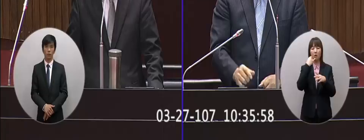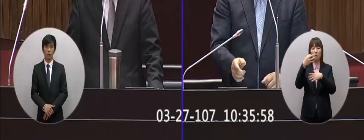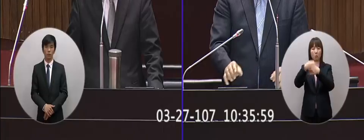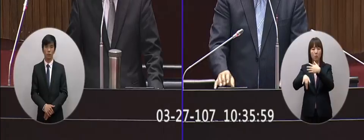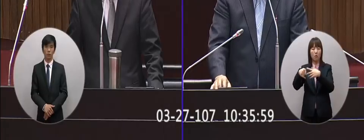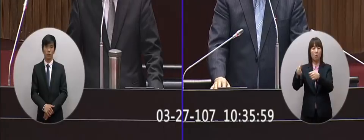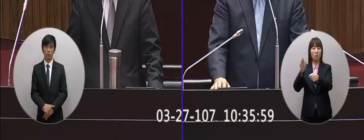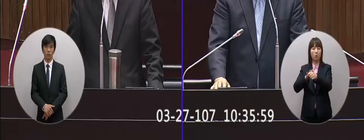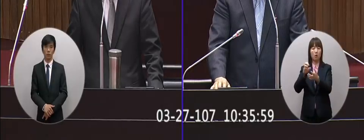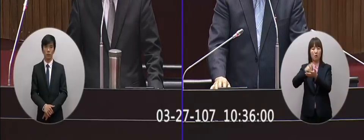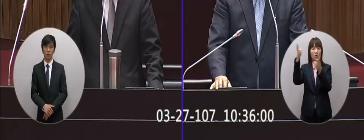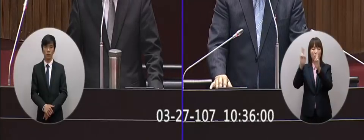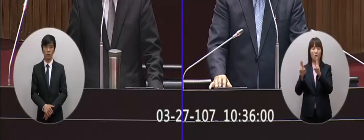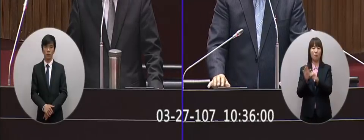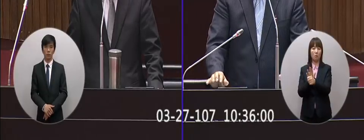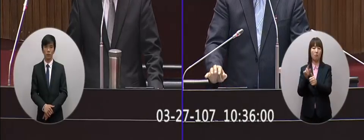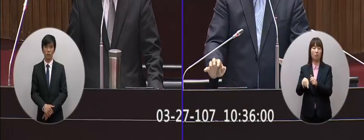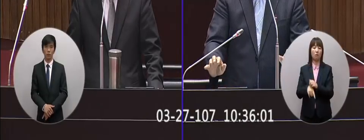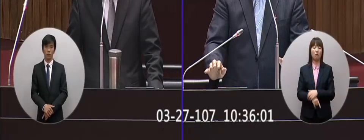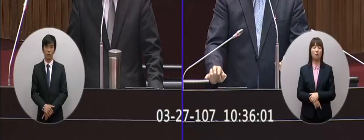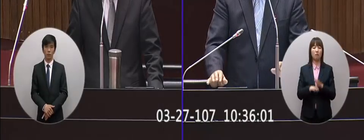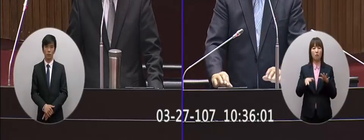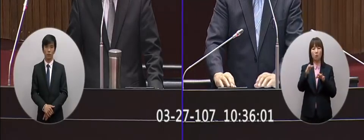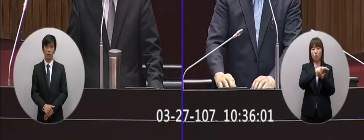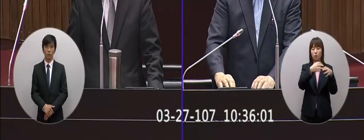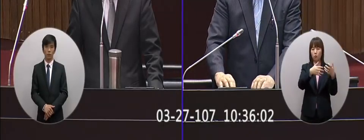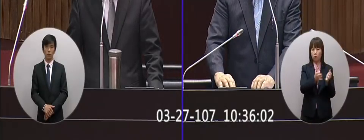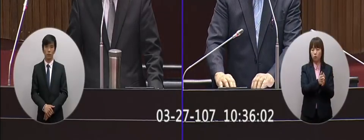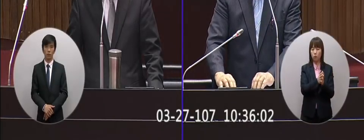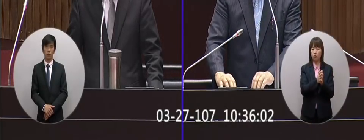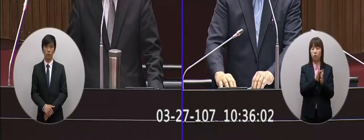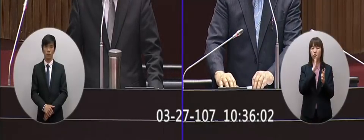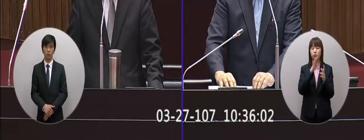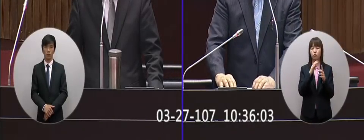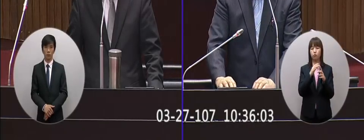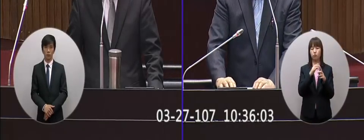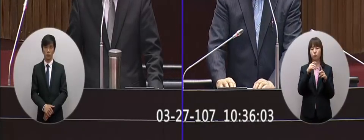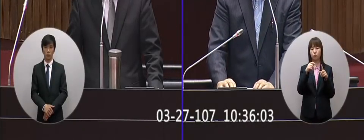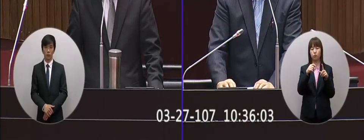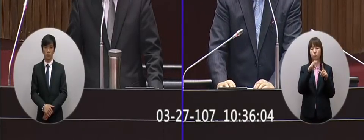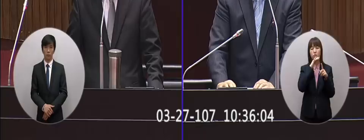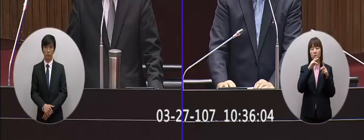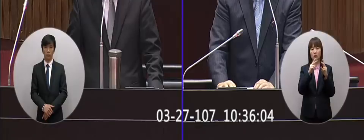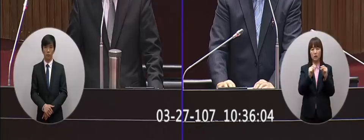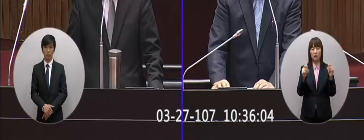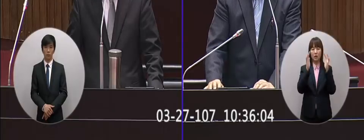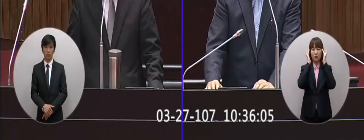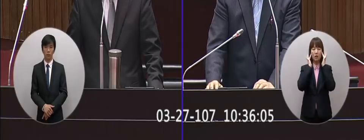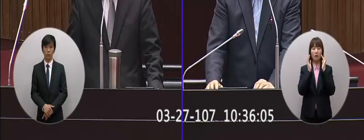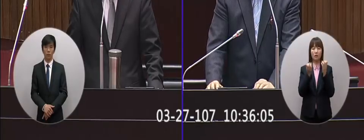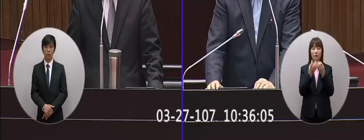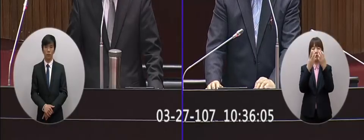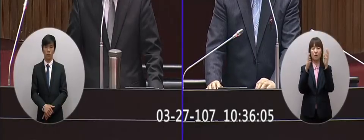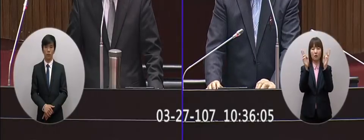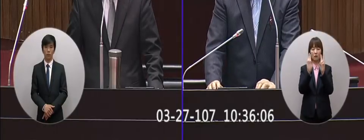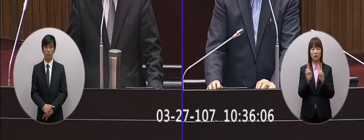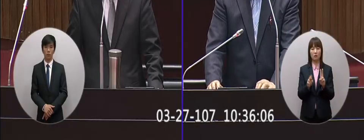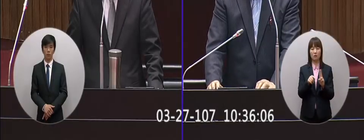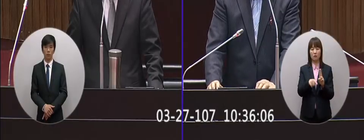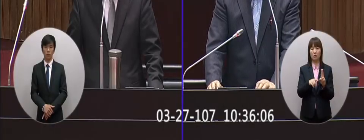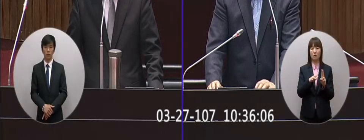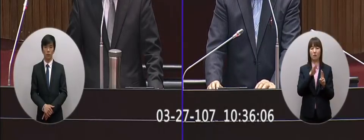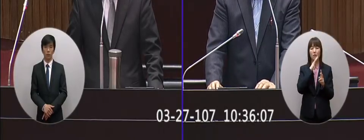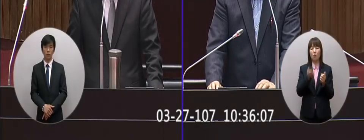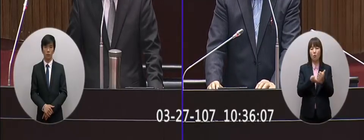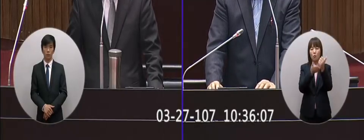足。那最近我看到了经济部发了有关地热发电的相关鼓